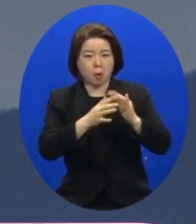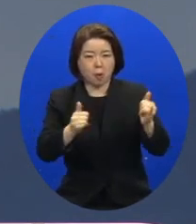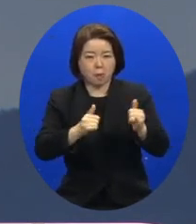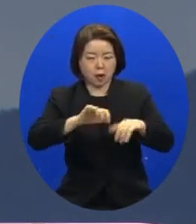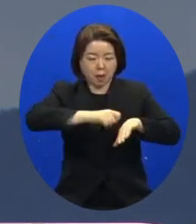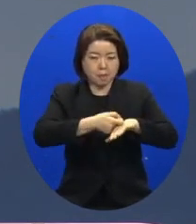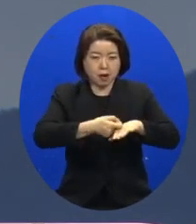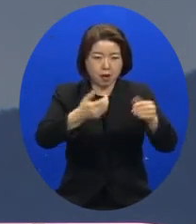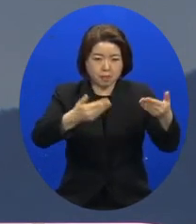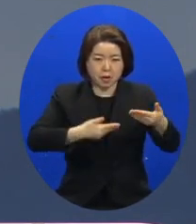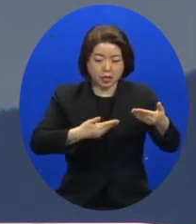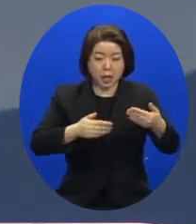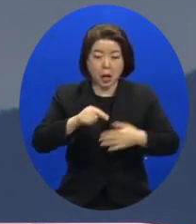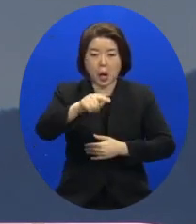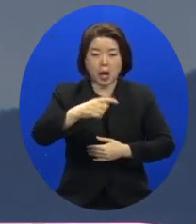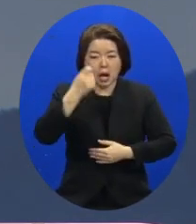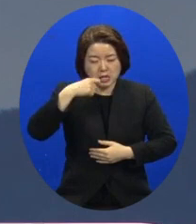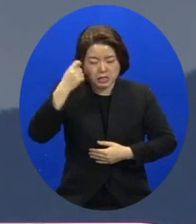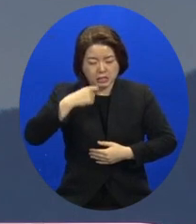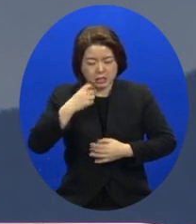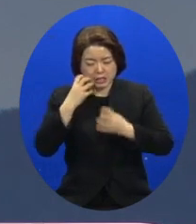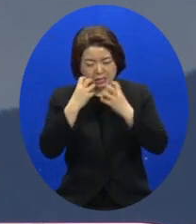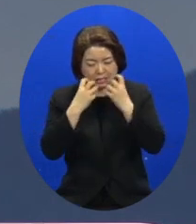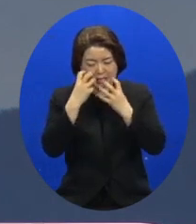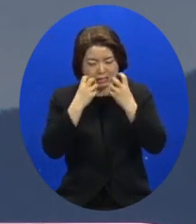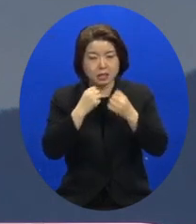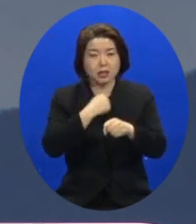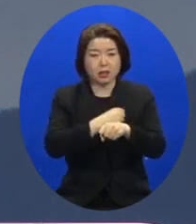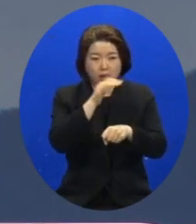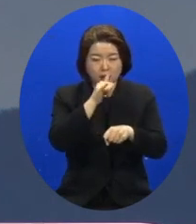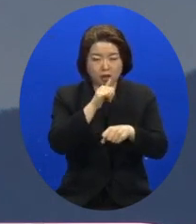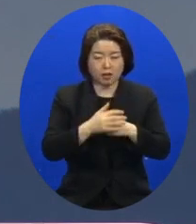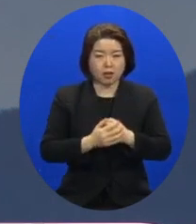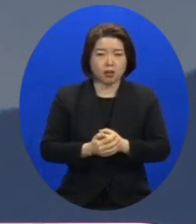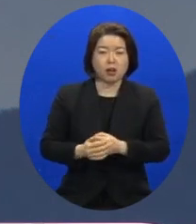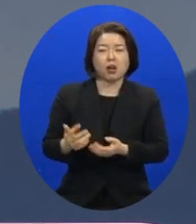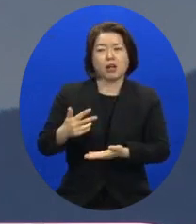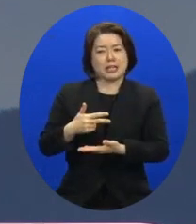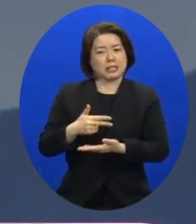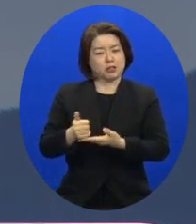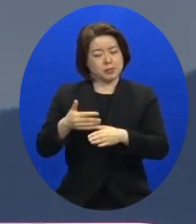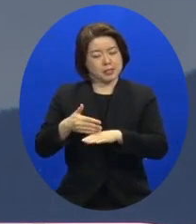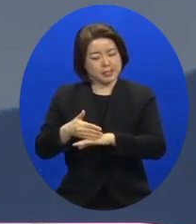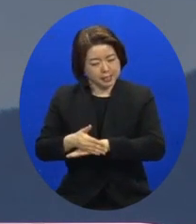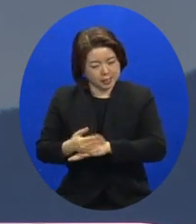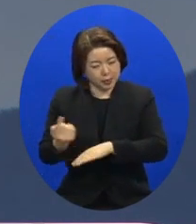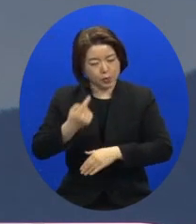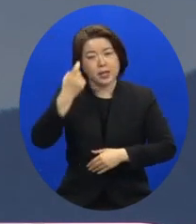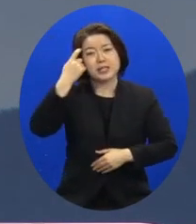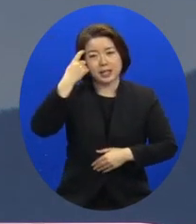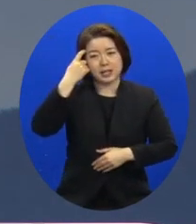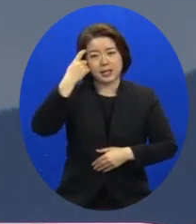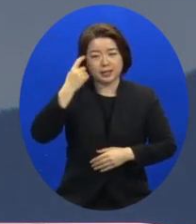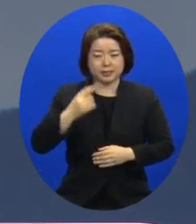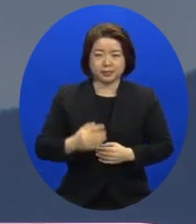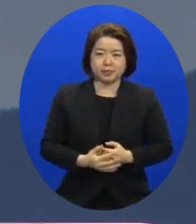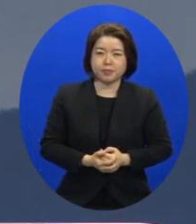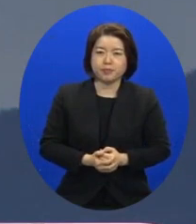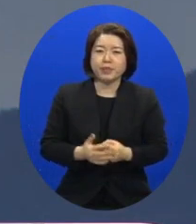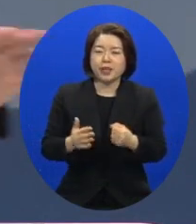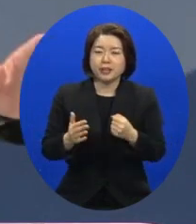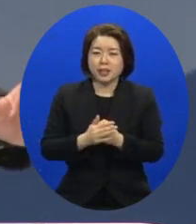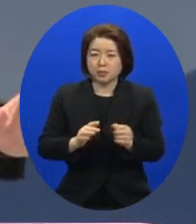울며 이를 갈리라. 주인이 더디 오리라 그렇게 생각했다는 겁니다.